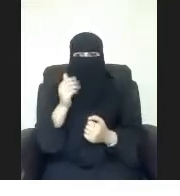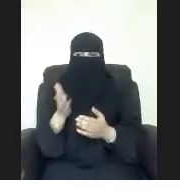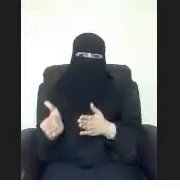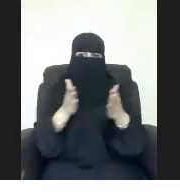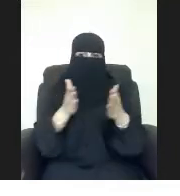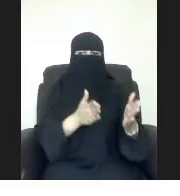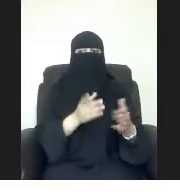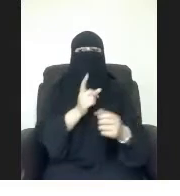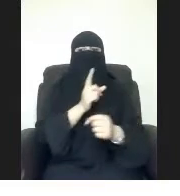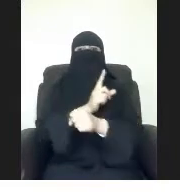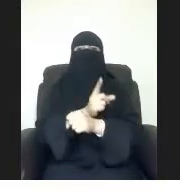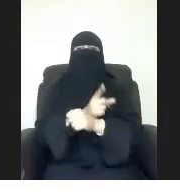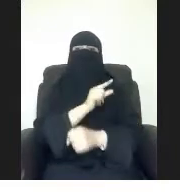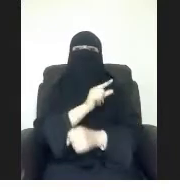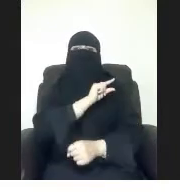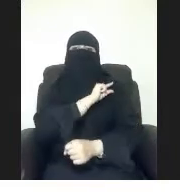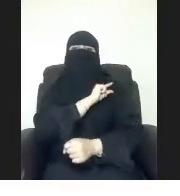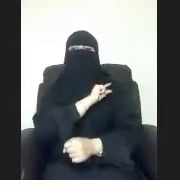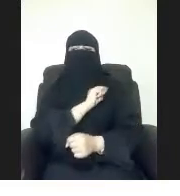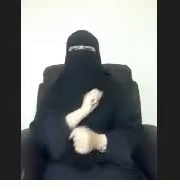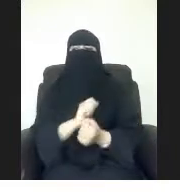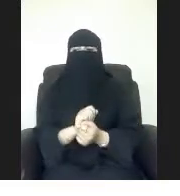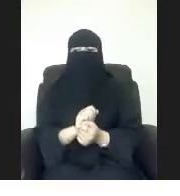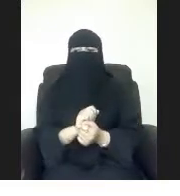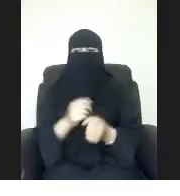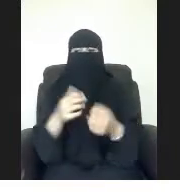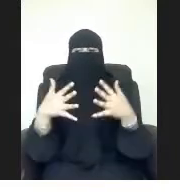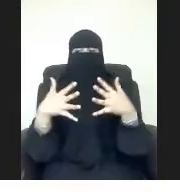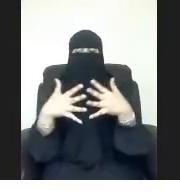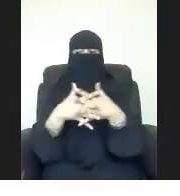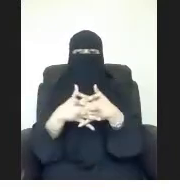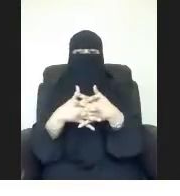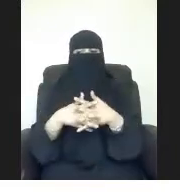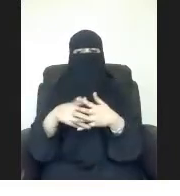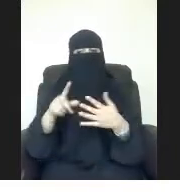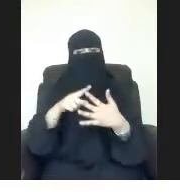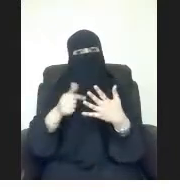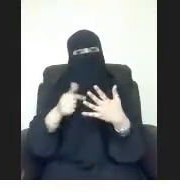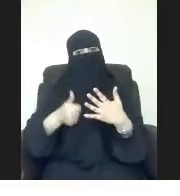الحافز والمشاركة وتشجيع المشاركة من قبل المتعلمين،